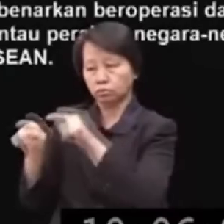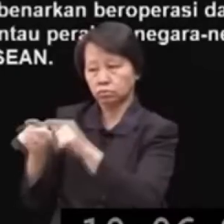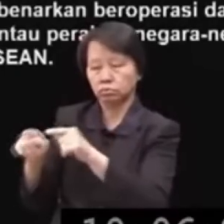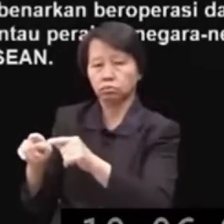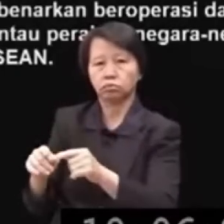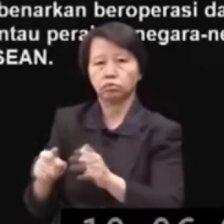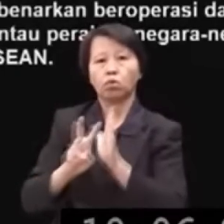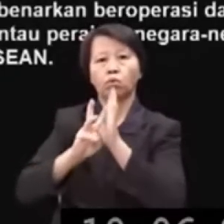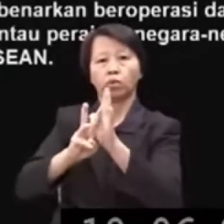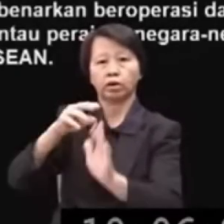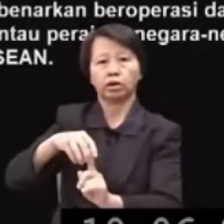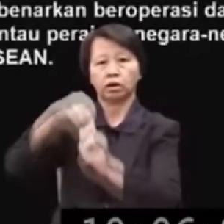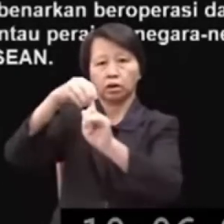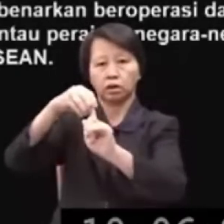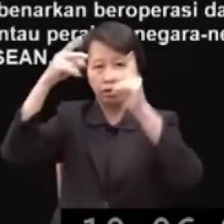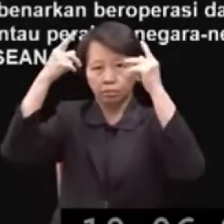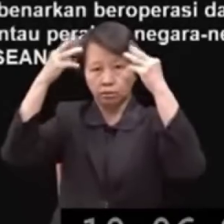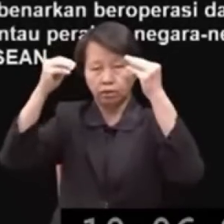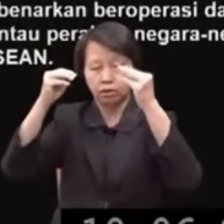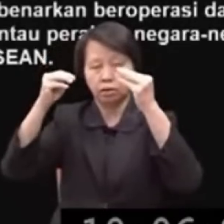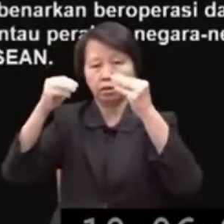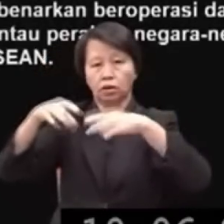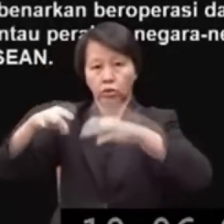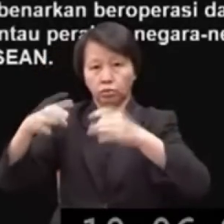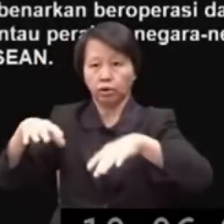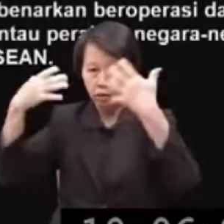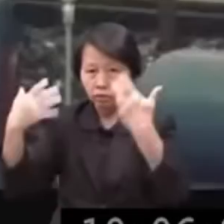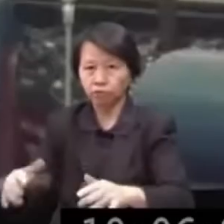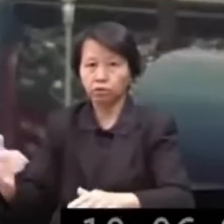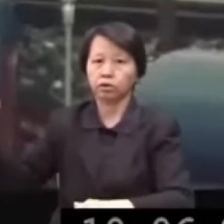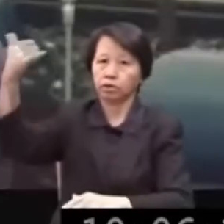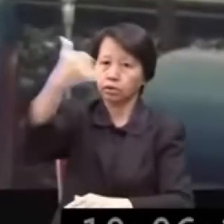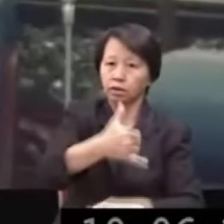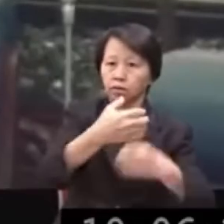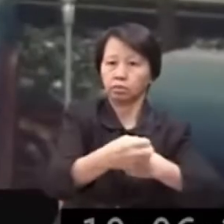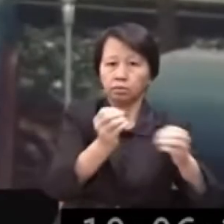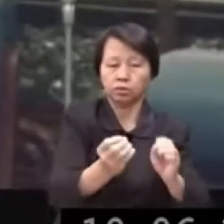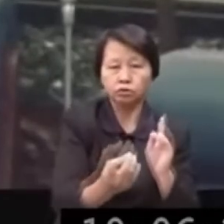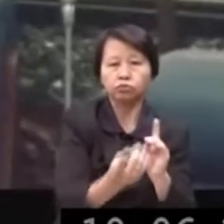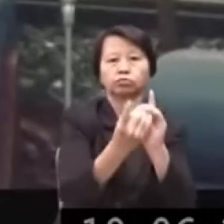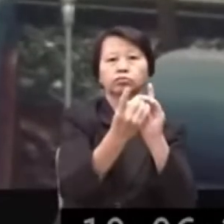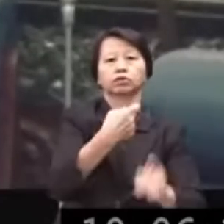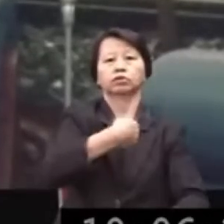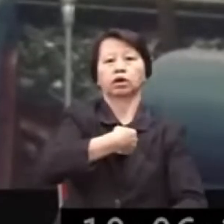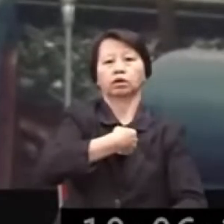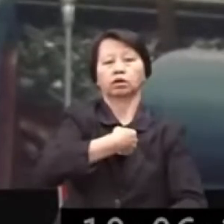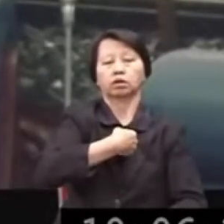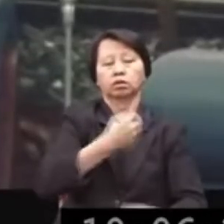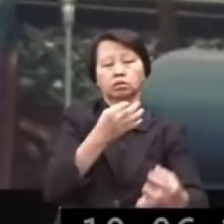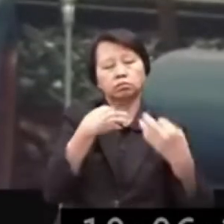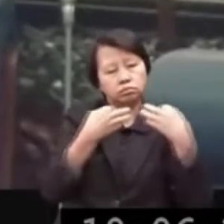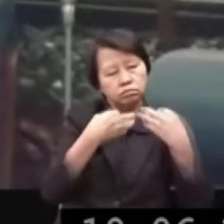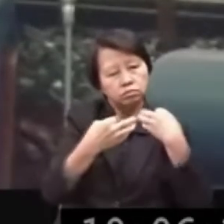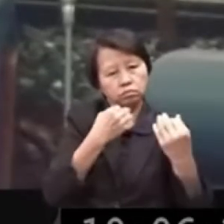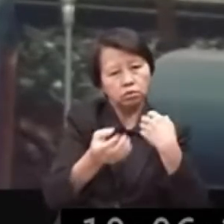utusan khas Perdana Menteri oselo telah datang ke pejabat ketemu dengan saya memberikan